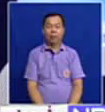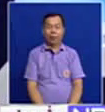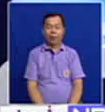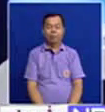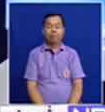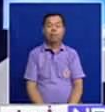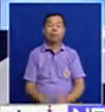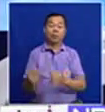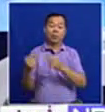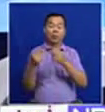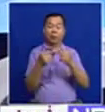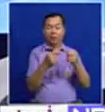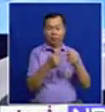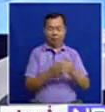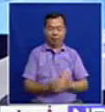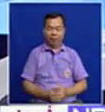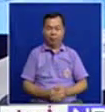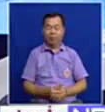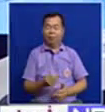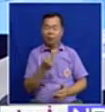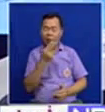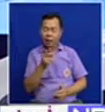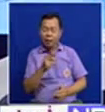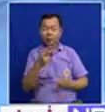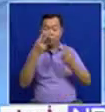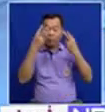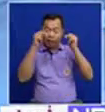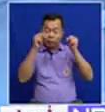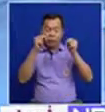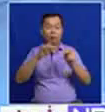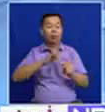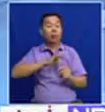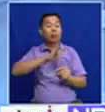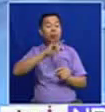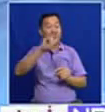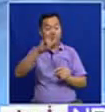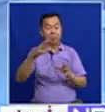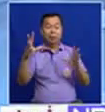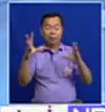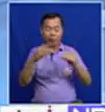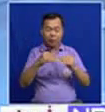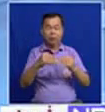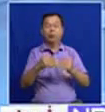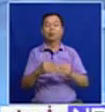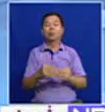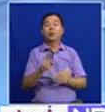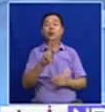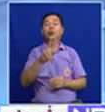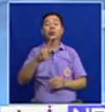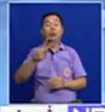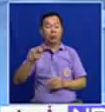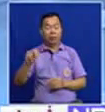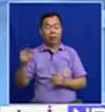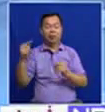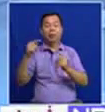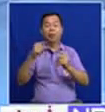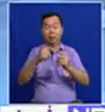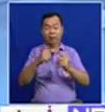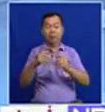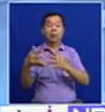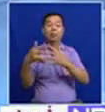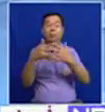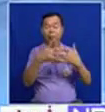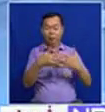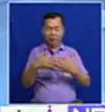กลับมาในช่วงนี้นะครับไปดูภารกิจของท่านนายกรัฐมนตรีระหว่างการเดินทางไปร่วมประชุมสมัชชาสหประชาชาติครั้งที่70นะ